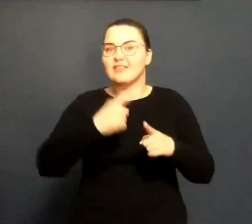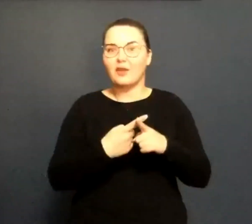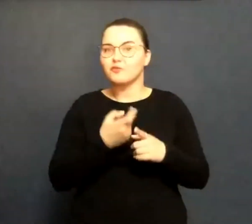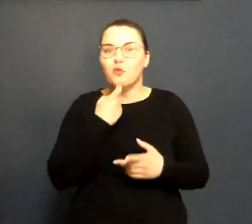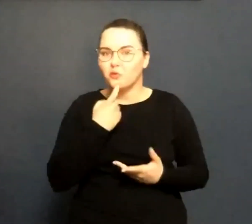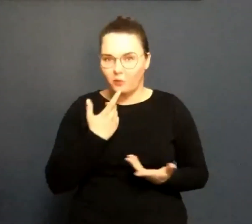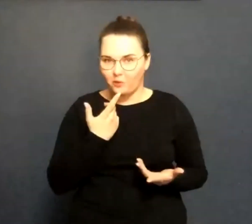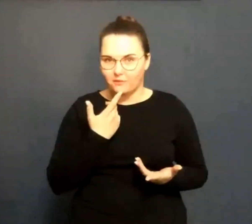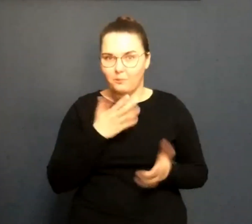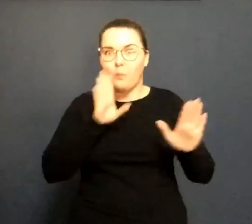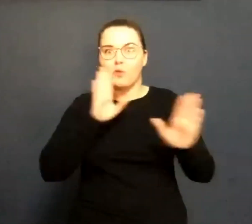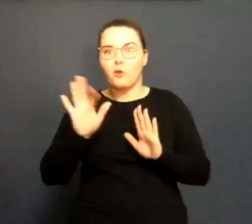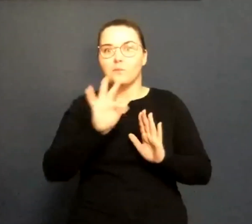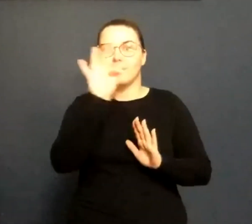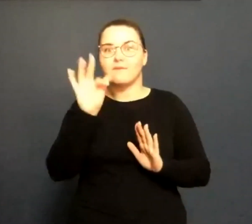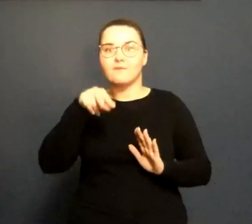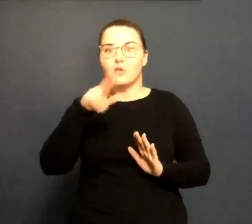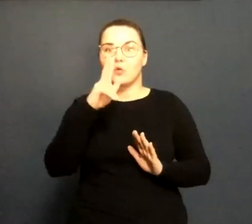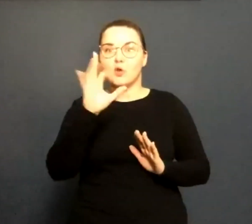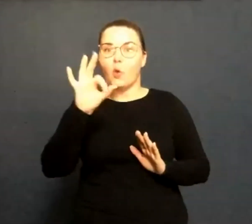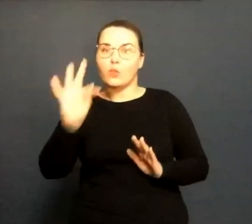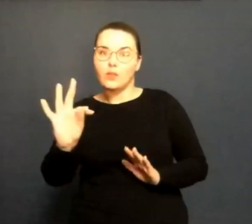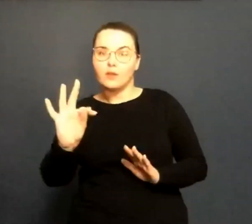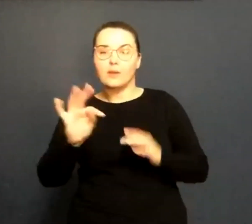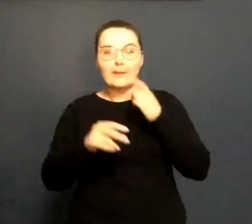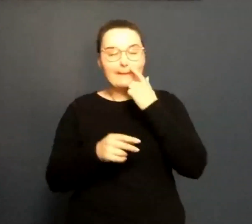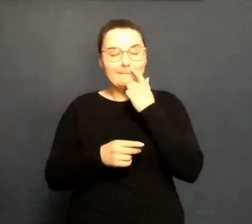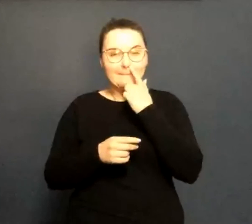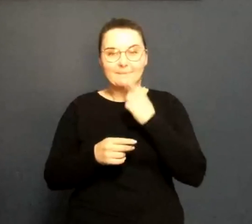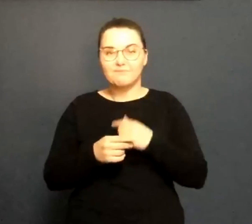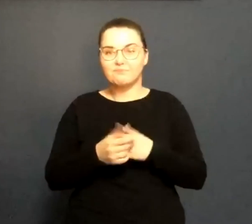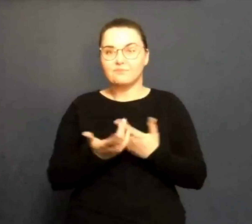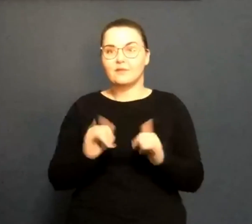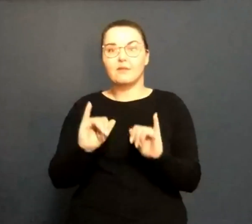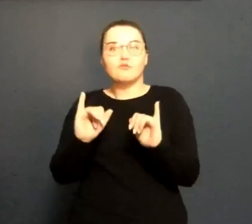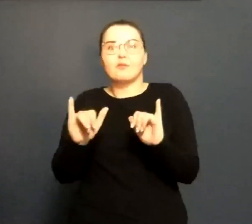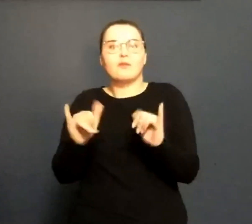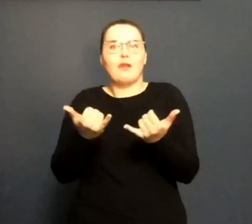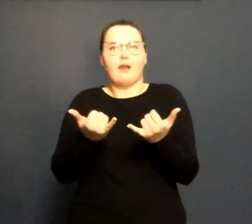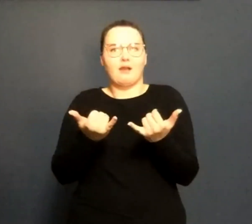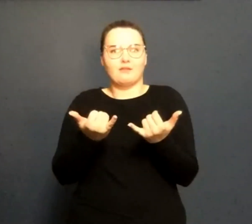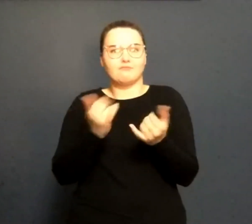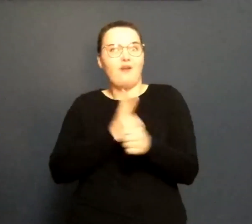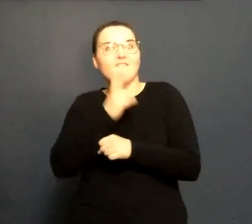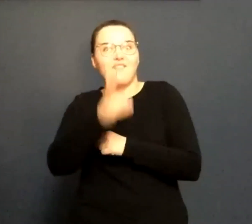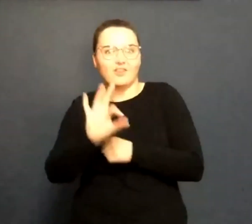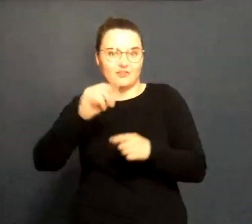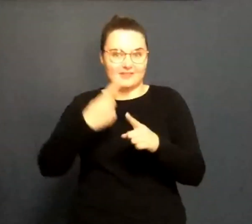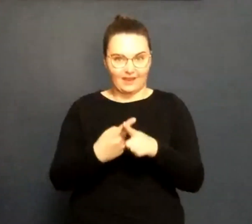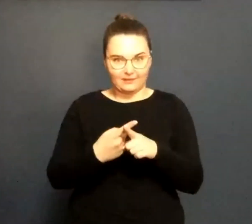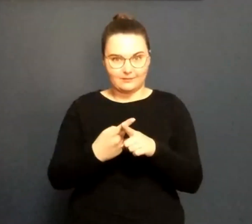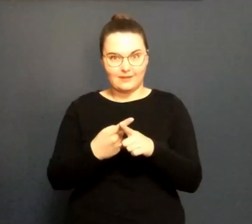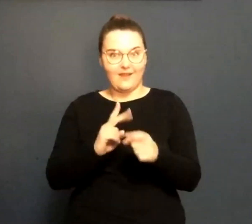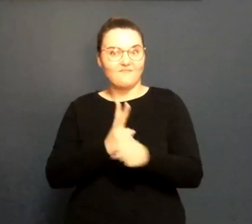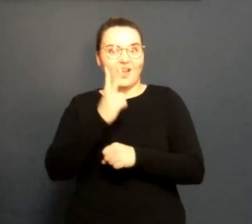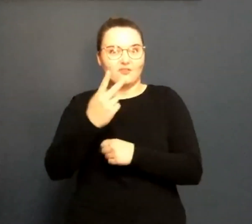odgenitalne podchodzenie do seksu i seksualności. I ten film, to jest film chyba,